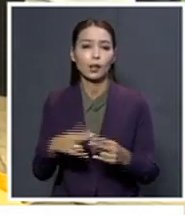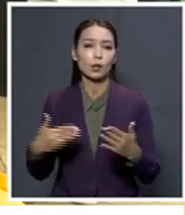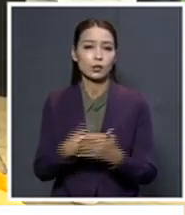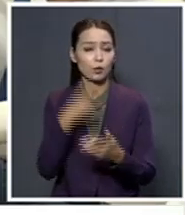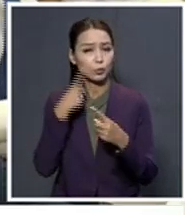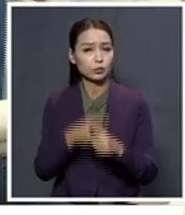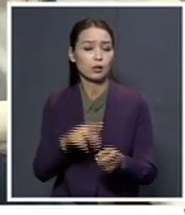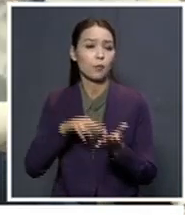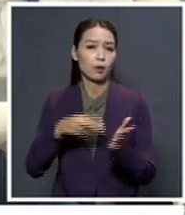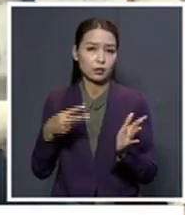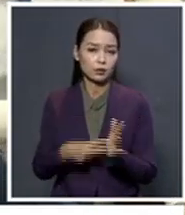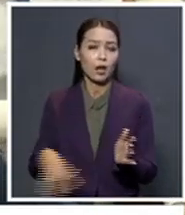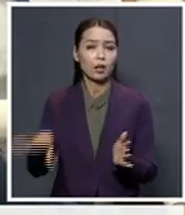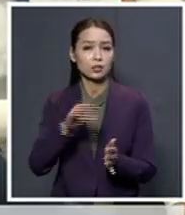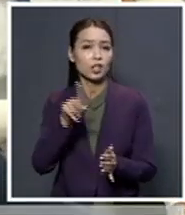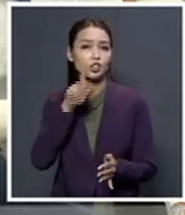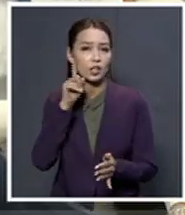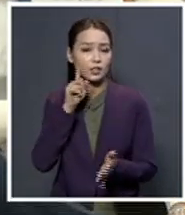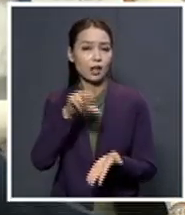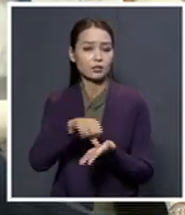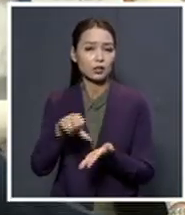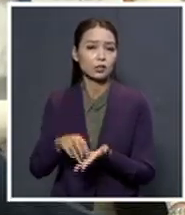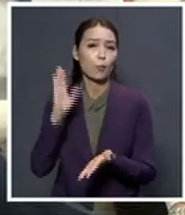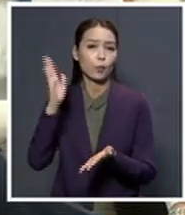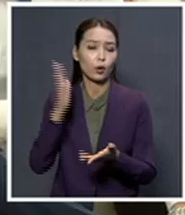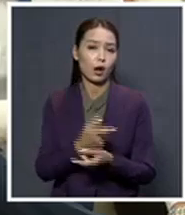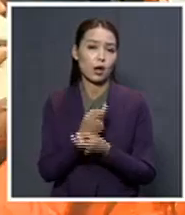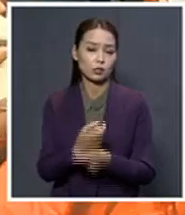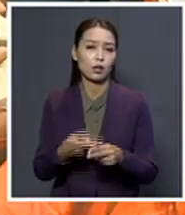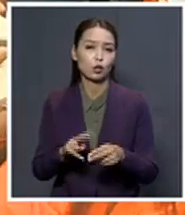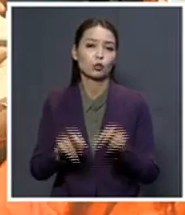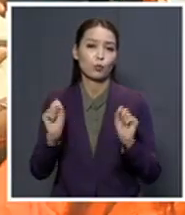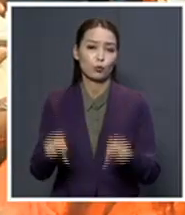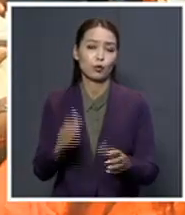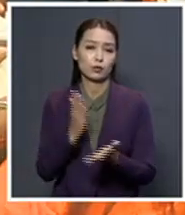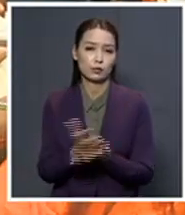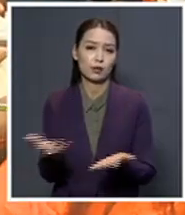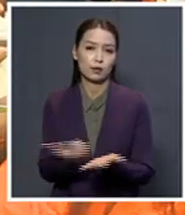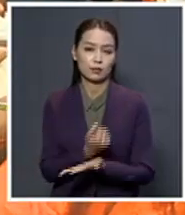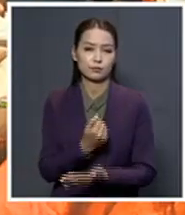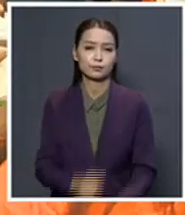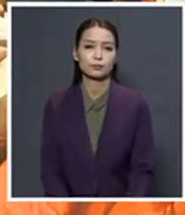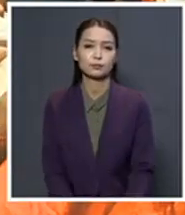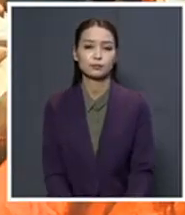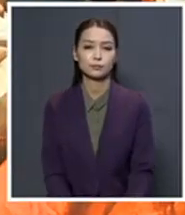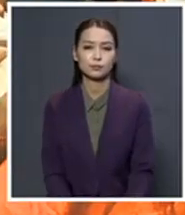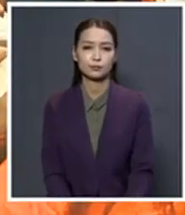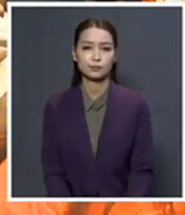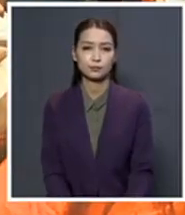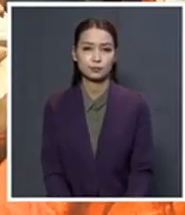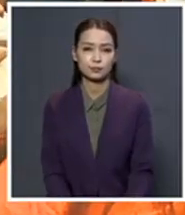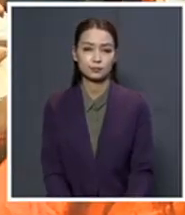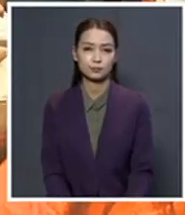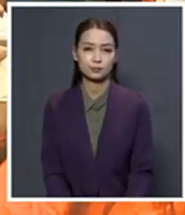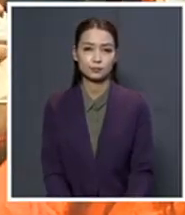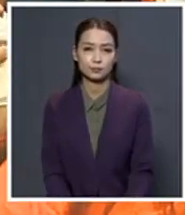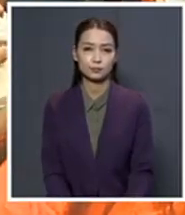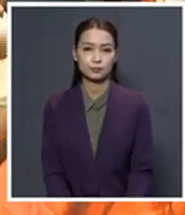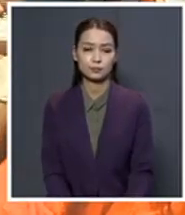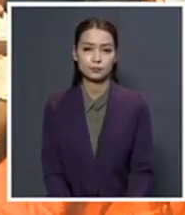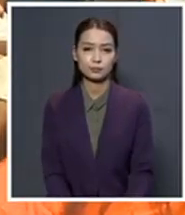интеграциялық жобаларды іске асырып, жастар саясаты механизмін әзірлеуге мүмкіндік алады. Амангелді Сейтхан, Ержан Жаңбырбай, Қазақстан ұлттық